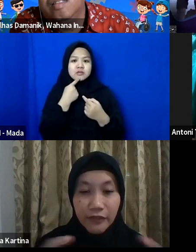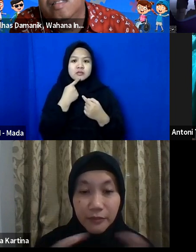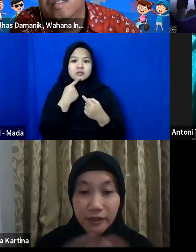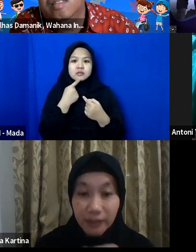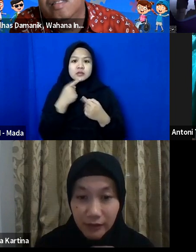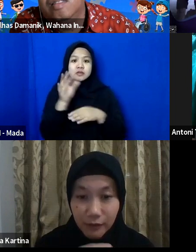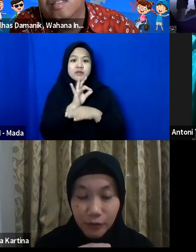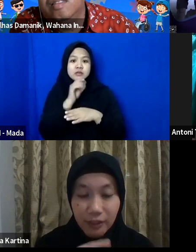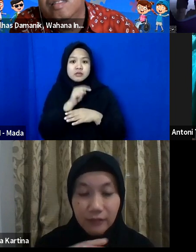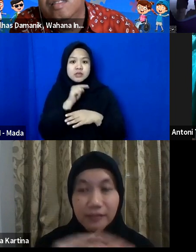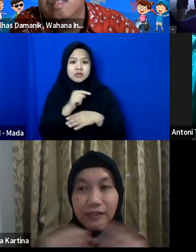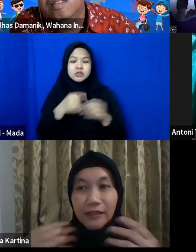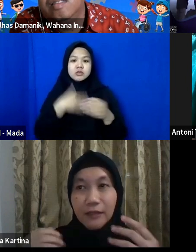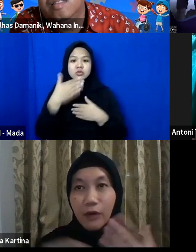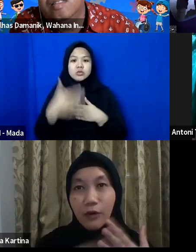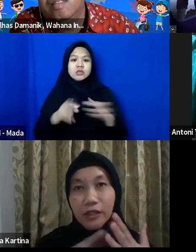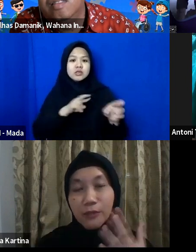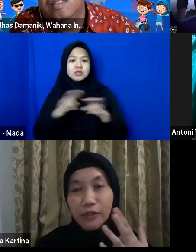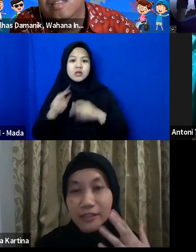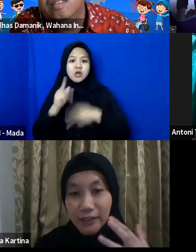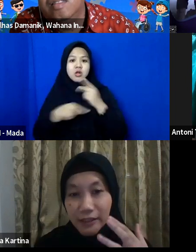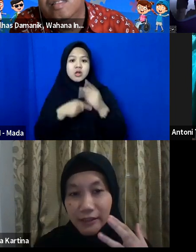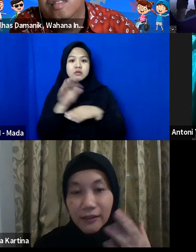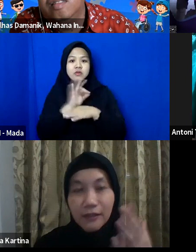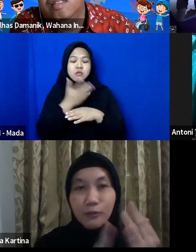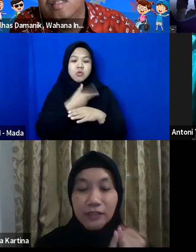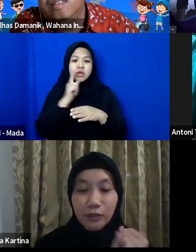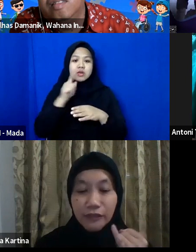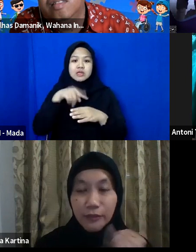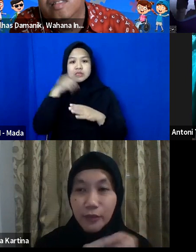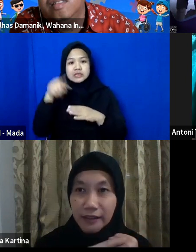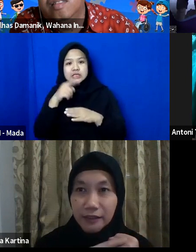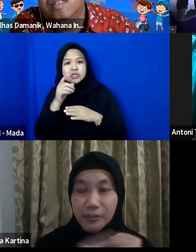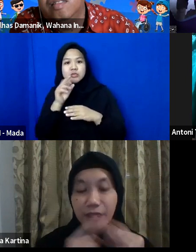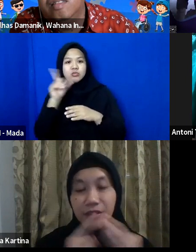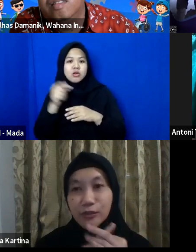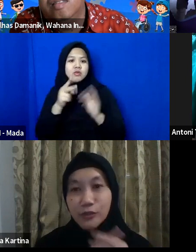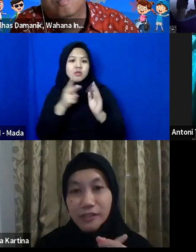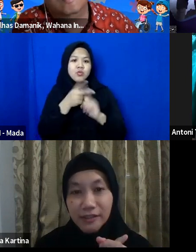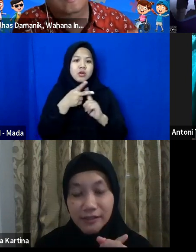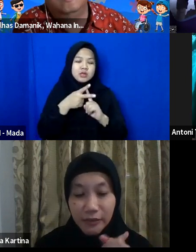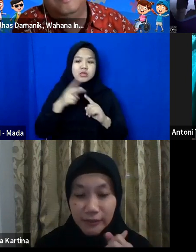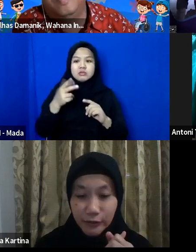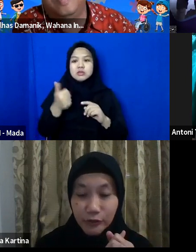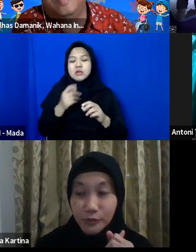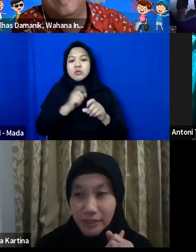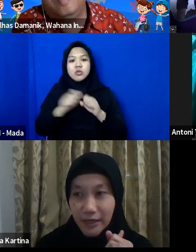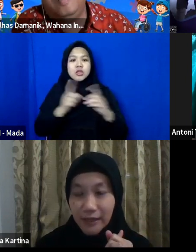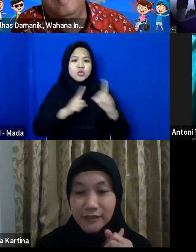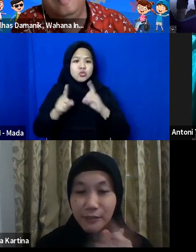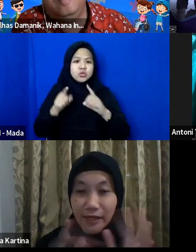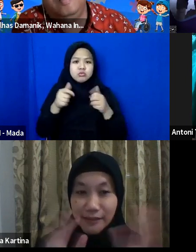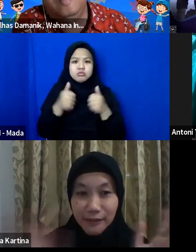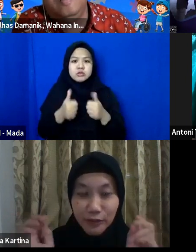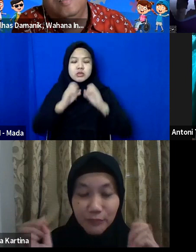film ini kemudian rencana bahwa Oh ini mode skrining bulan januari-februari bisa bikin diskusi seperti itu itu